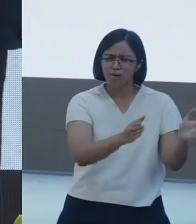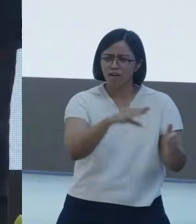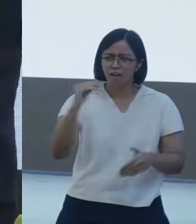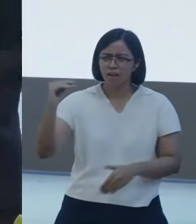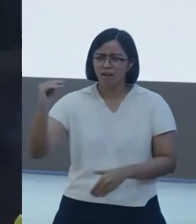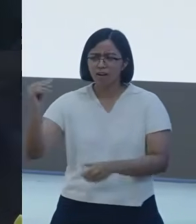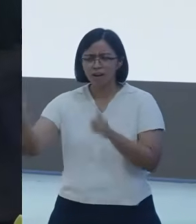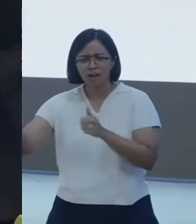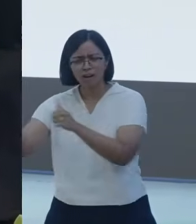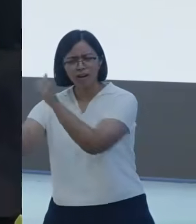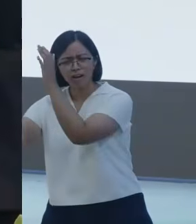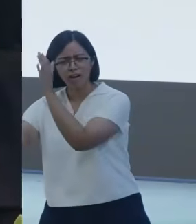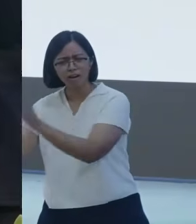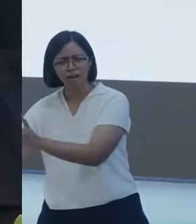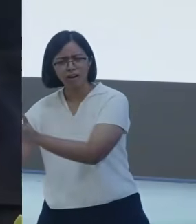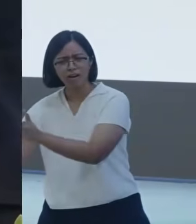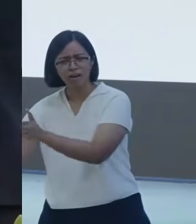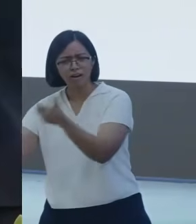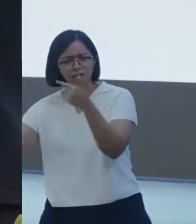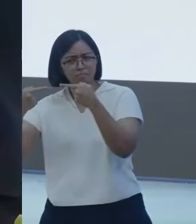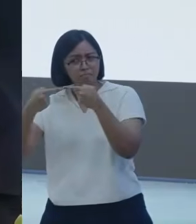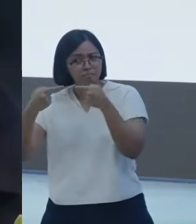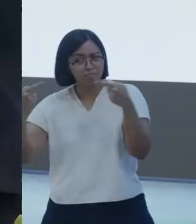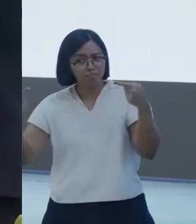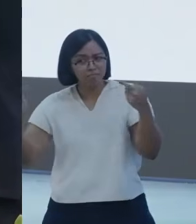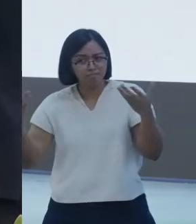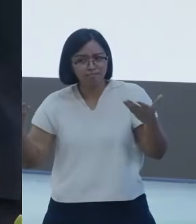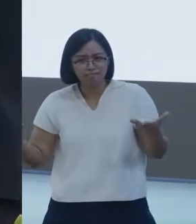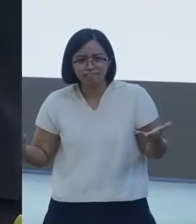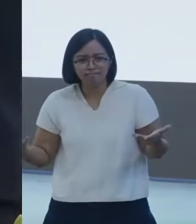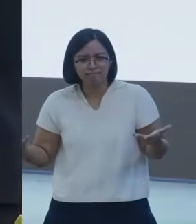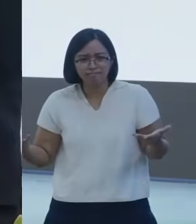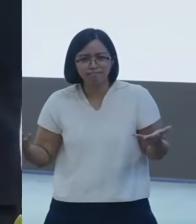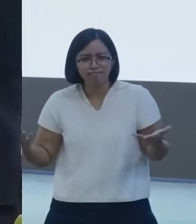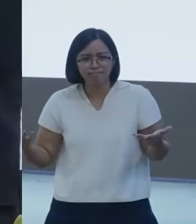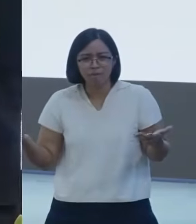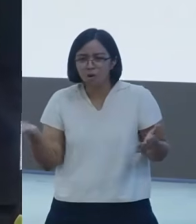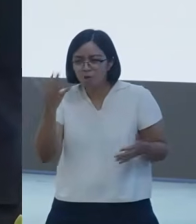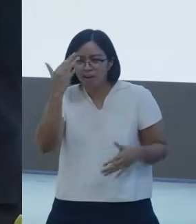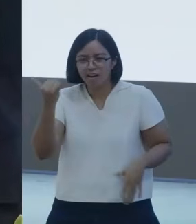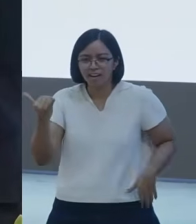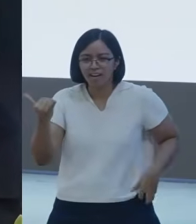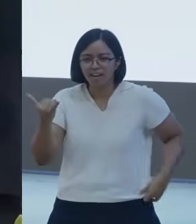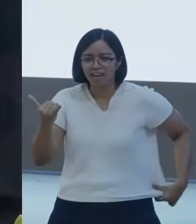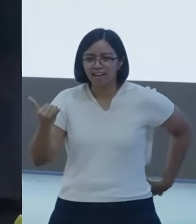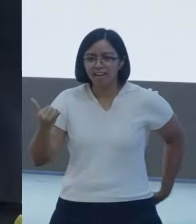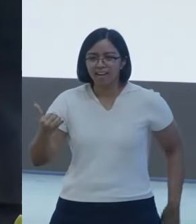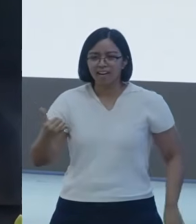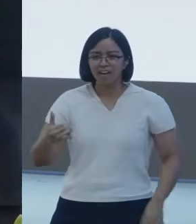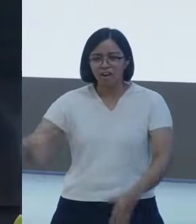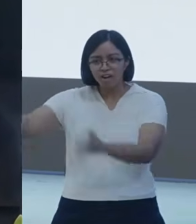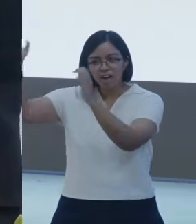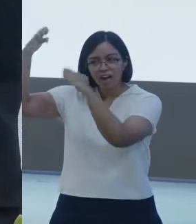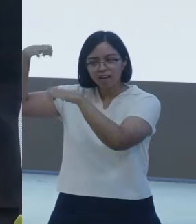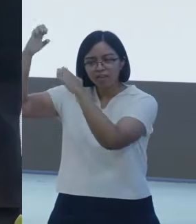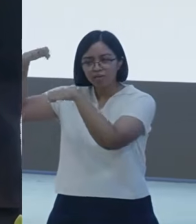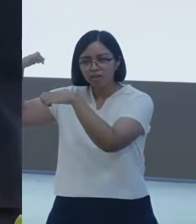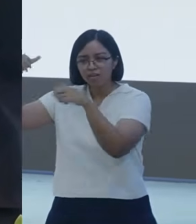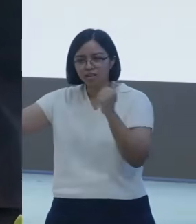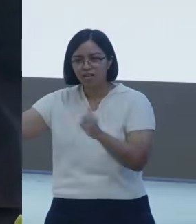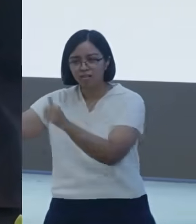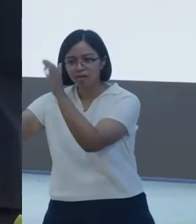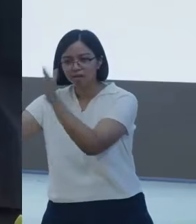at apostol. Ang expectation natin sa isang apostle ay hindi isang alipin.